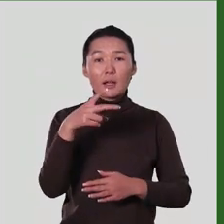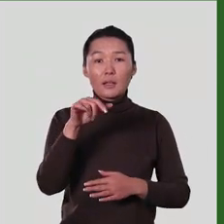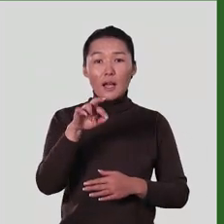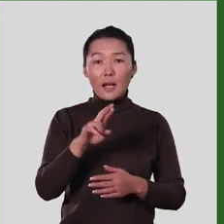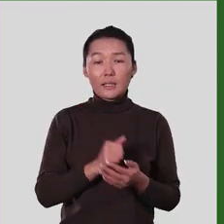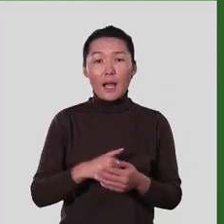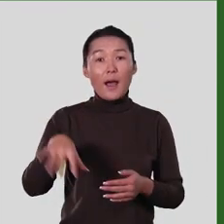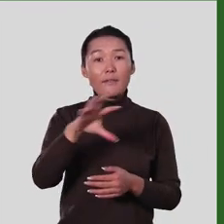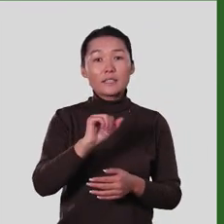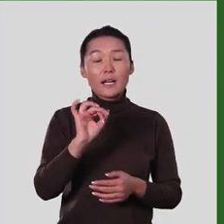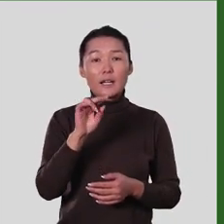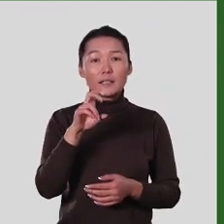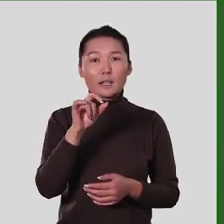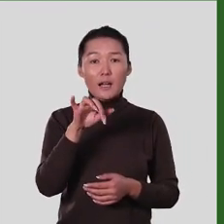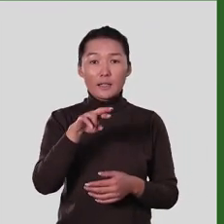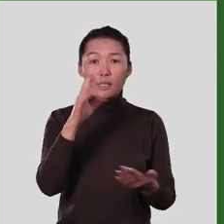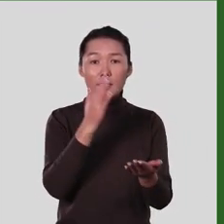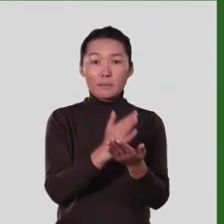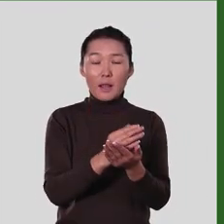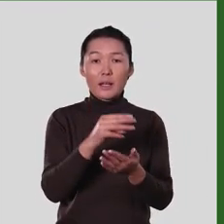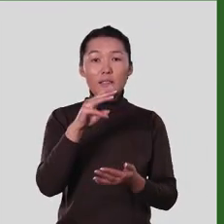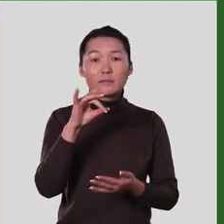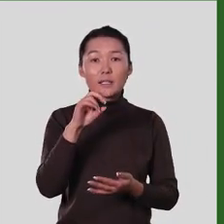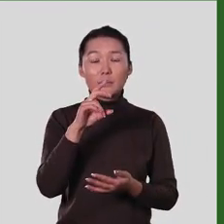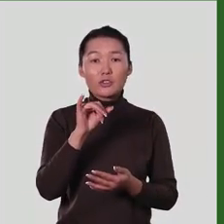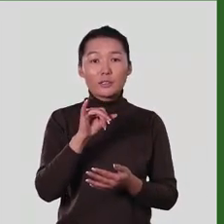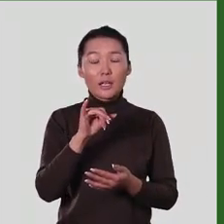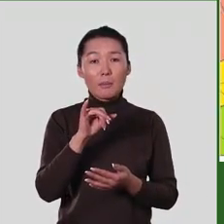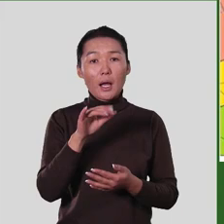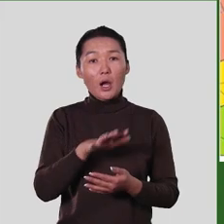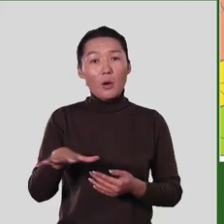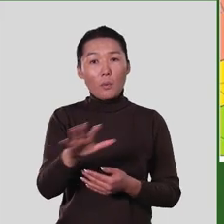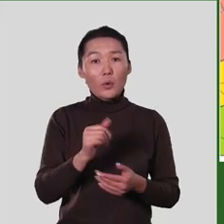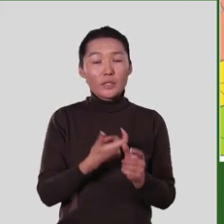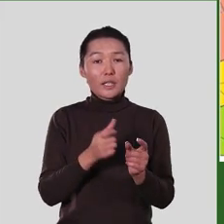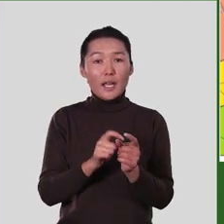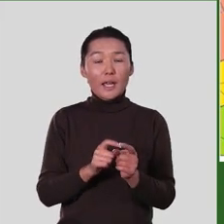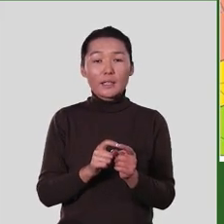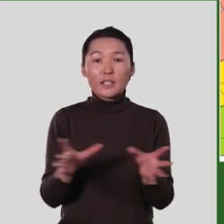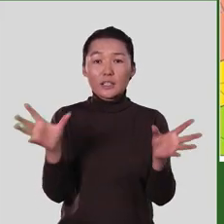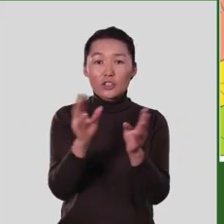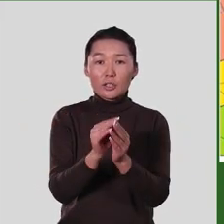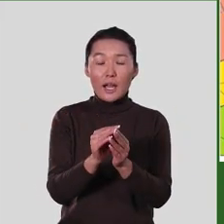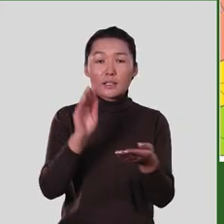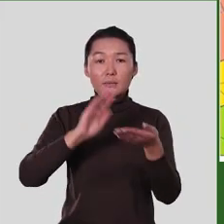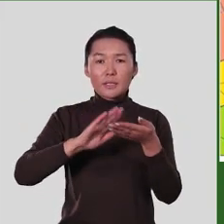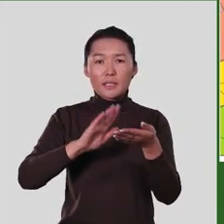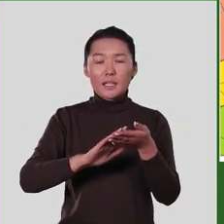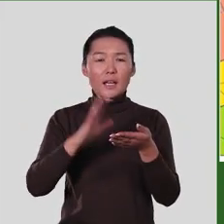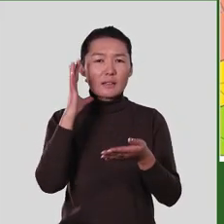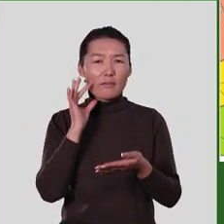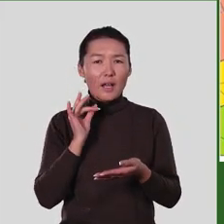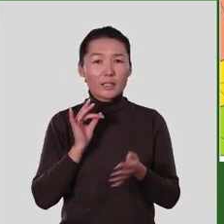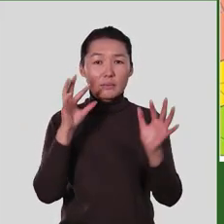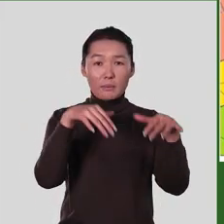Практически вся Океания расположена в тропическом поясе. Это в сочетании с постоянно влажными морскими